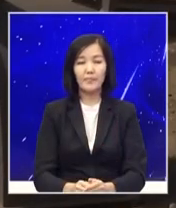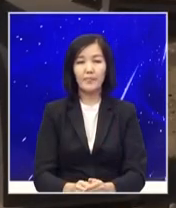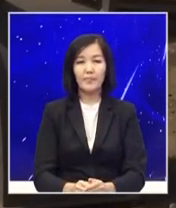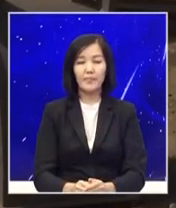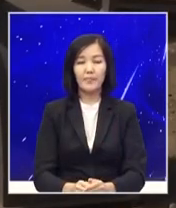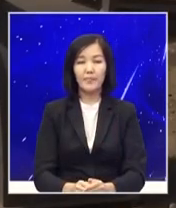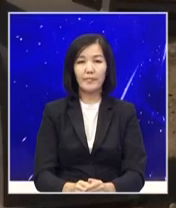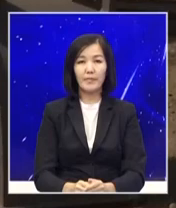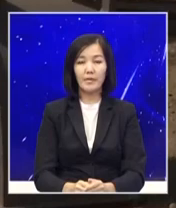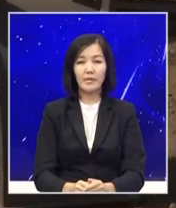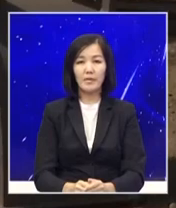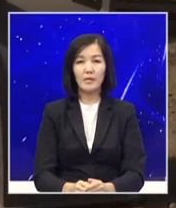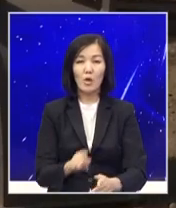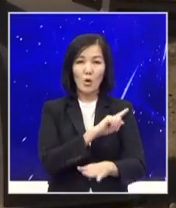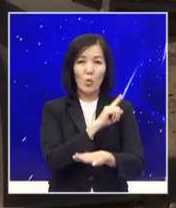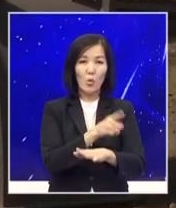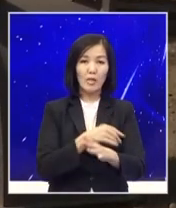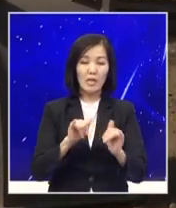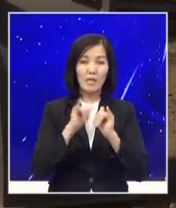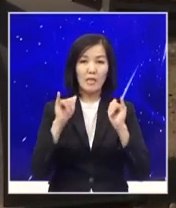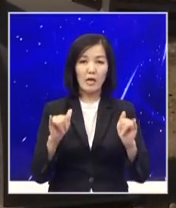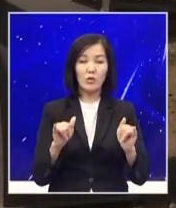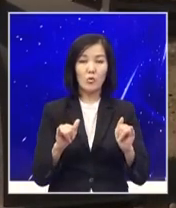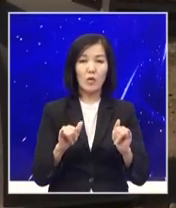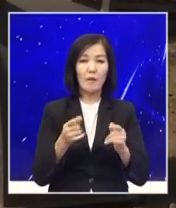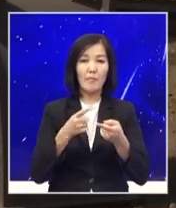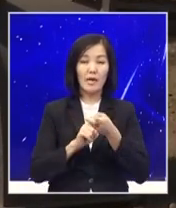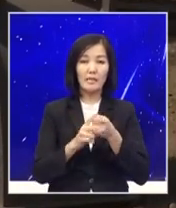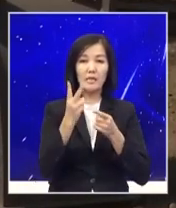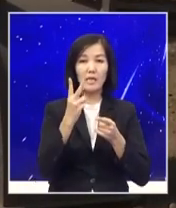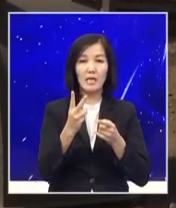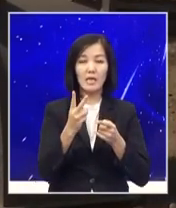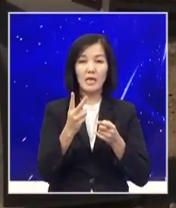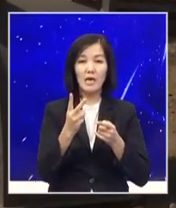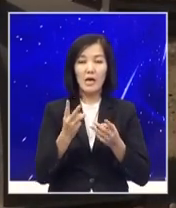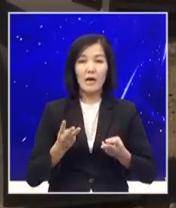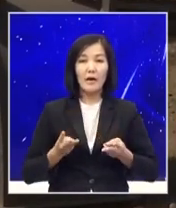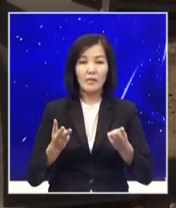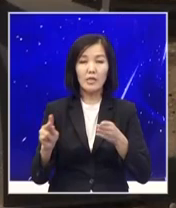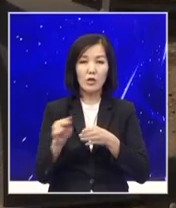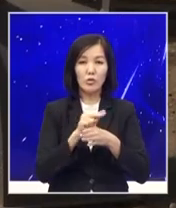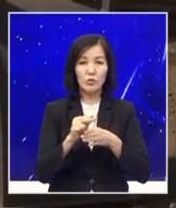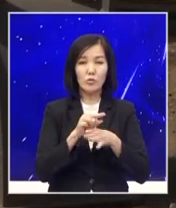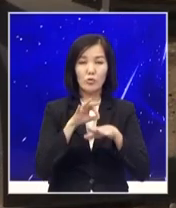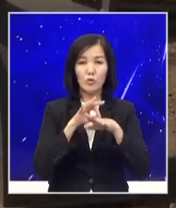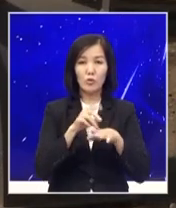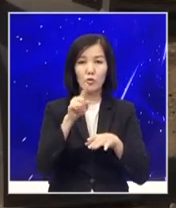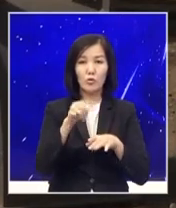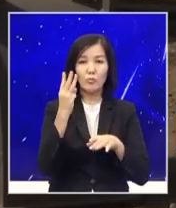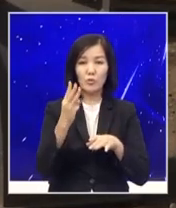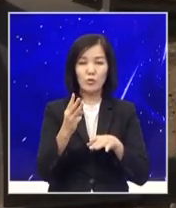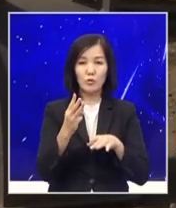водогрейных котла. Қуаттылығын арттыруға байланысты екі ыстық су қазандығына жөндеу жұмыстары жүргізілді. Нөмірі үшінші